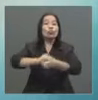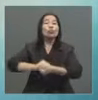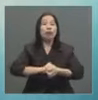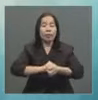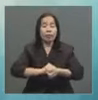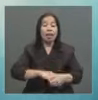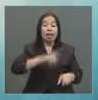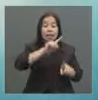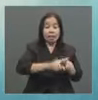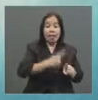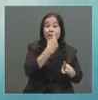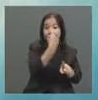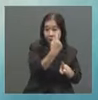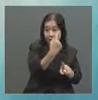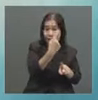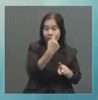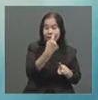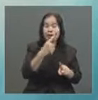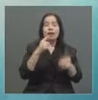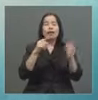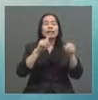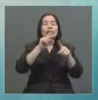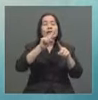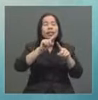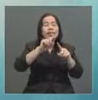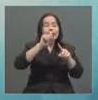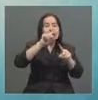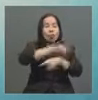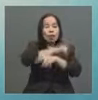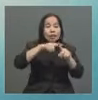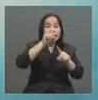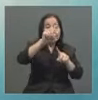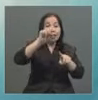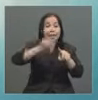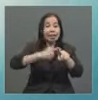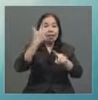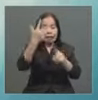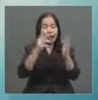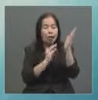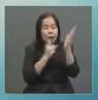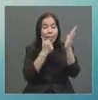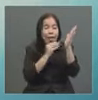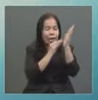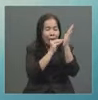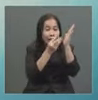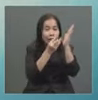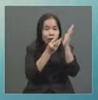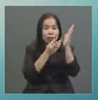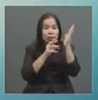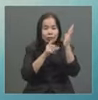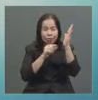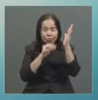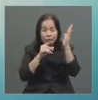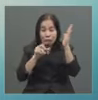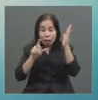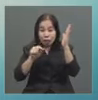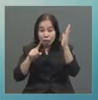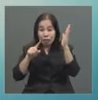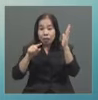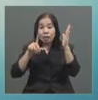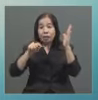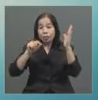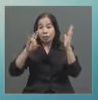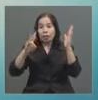1มีนายังไม่มากนะครับพอ14มีนาก็เพิ่มขึ้น21ยิ่งเพิ่มมากขึ้น27